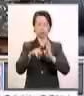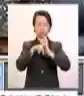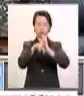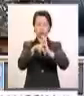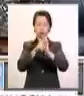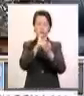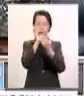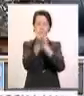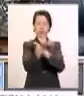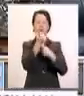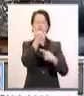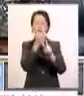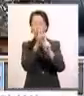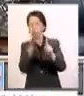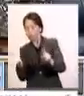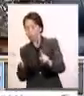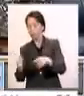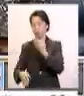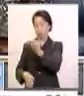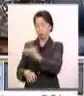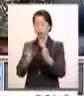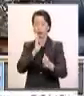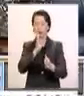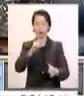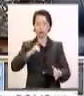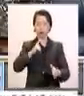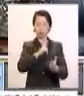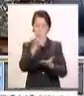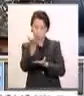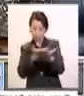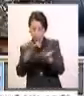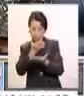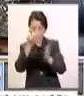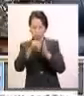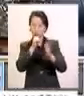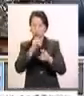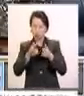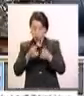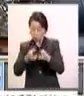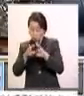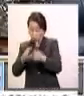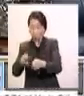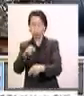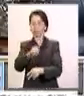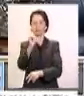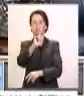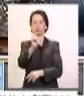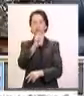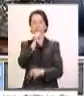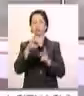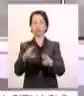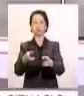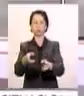mempamerkan budaya songsang, beliau berkata Lembaga Penapisan Filem tidak akan memotong adegan sedemikian.